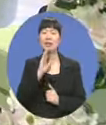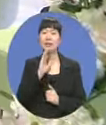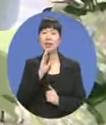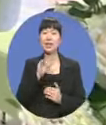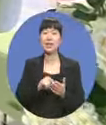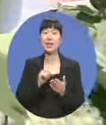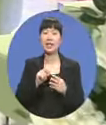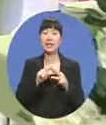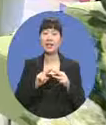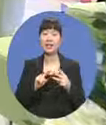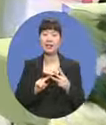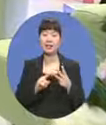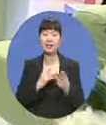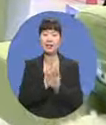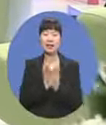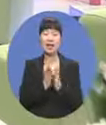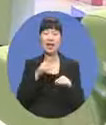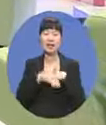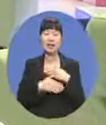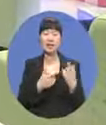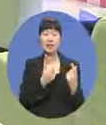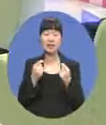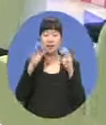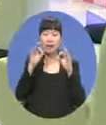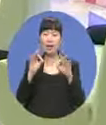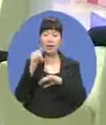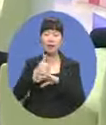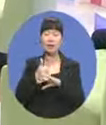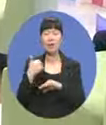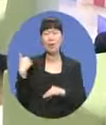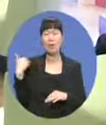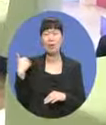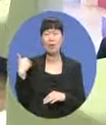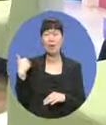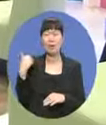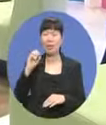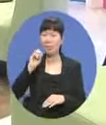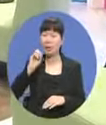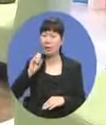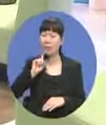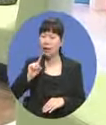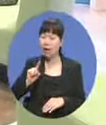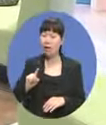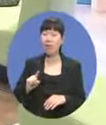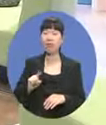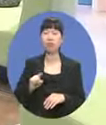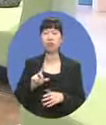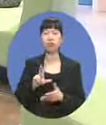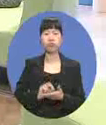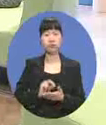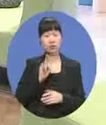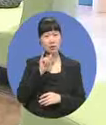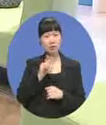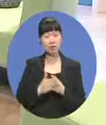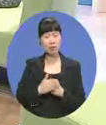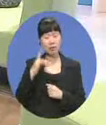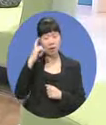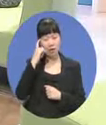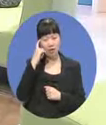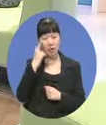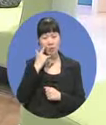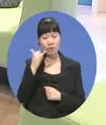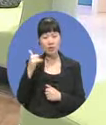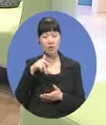네, 약세 가지 유형을 함께 봤는데요. 마지막처럼 정말 몰라, 몰라 하는 애 같은 경우에는요, 선생님, 얘가 무슨 문제가 있어서